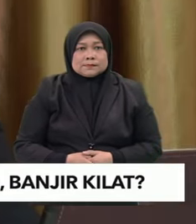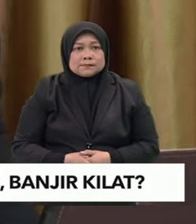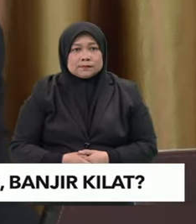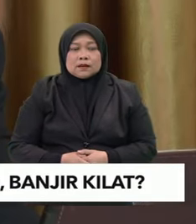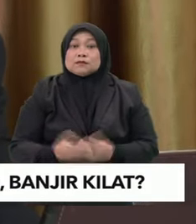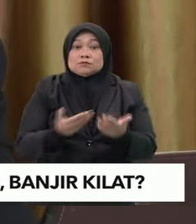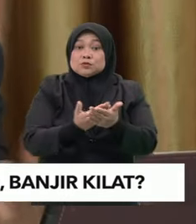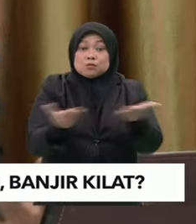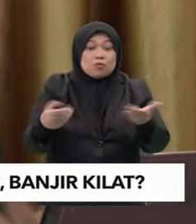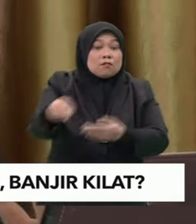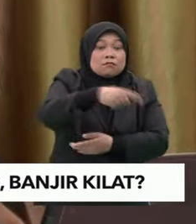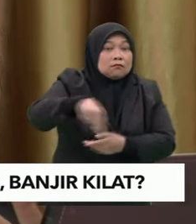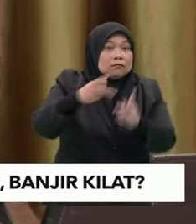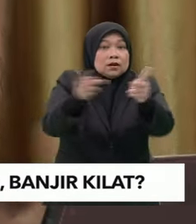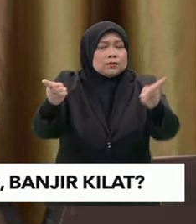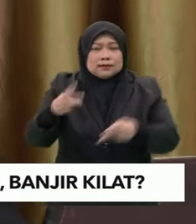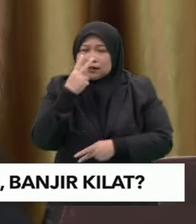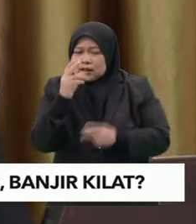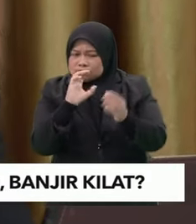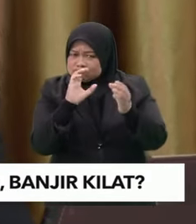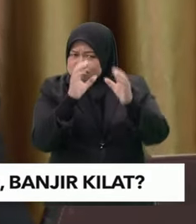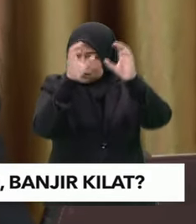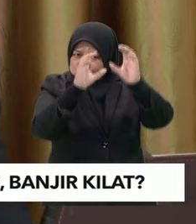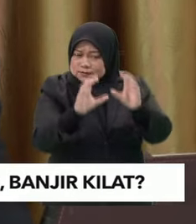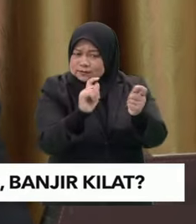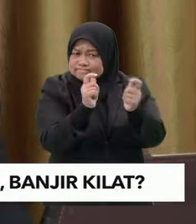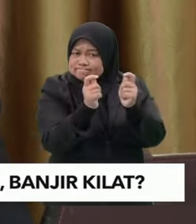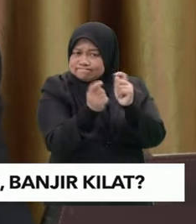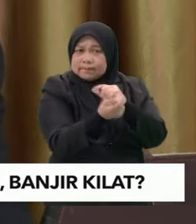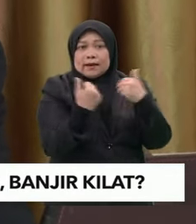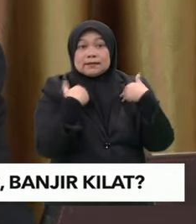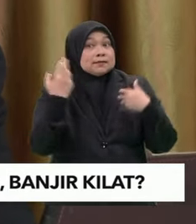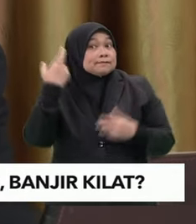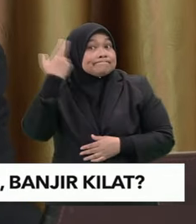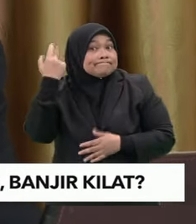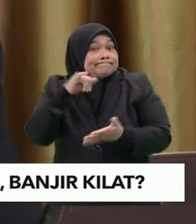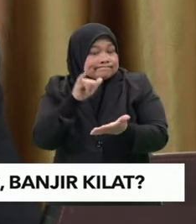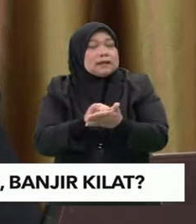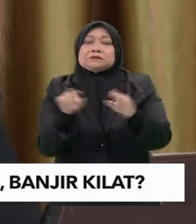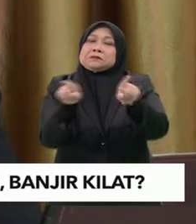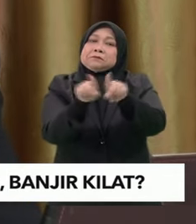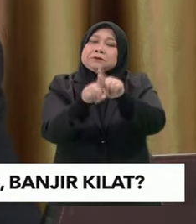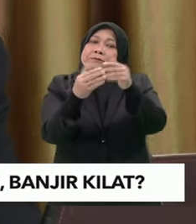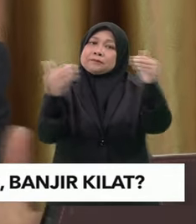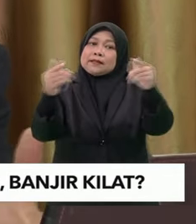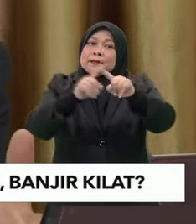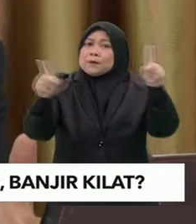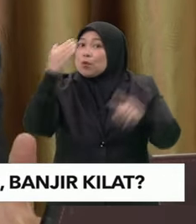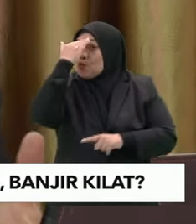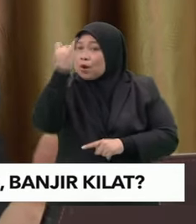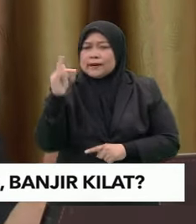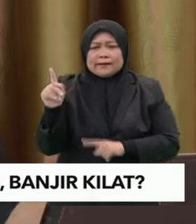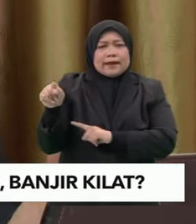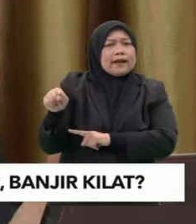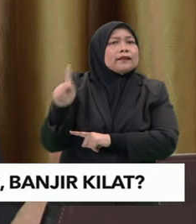Di semua kawasan, kalau kita lihat perubahan iklim misalkan, dia boleh dikatakan faktor itu sama rata lah. Tapi mengapa di Kuala Lumpur